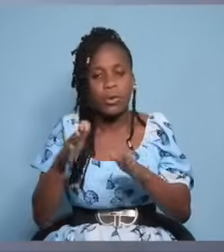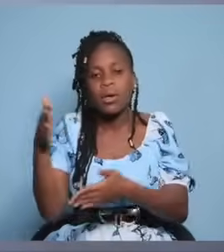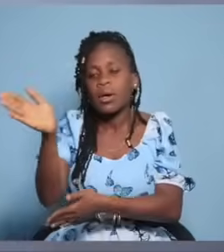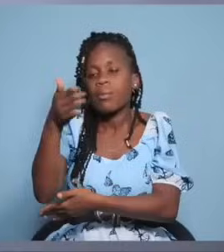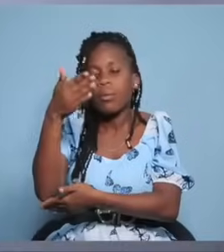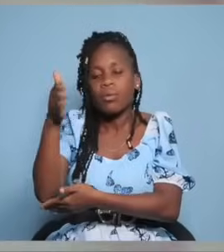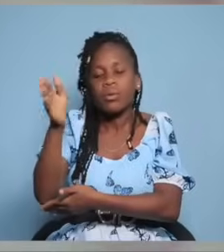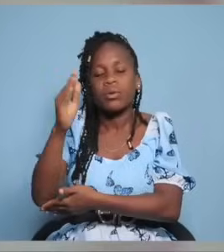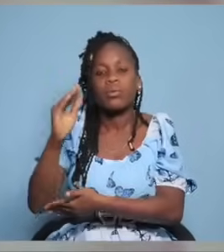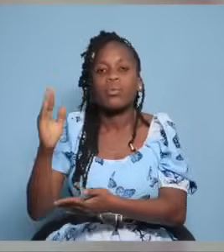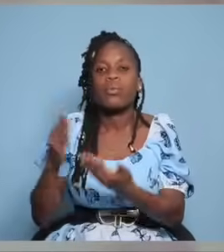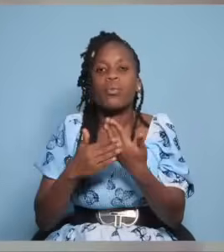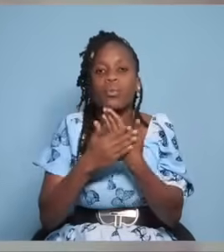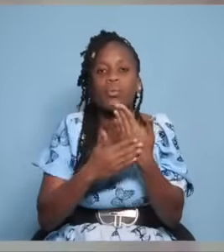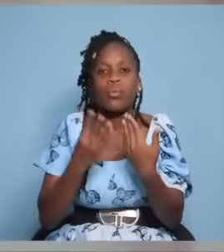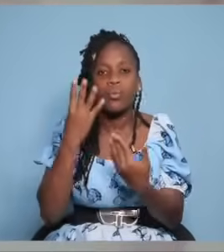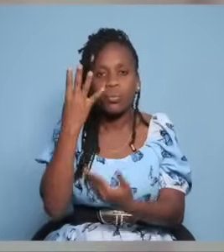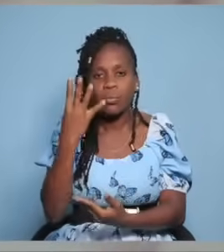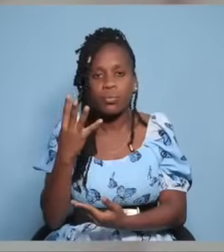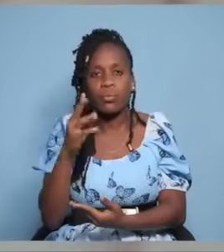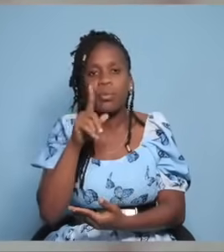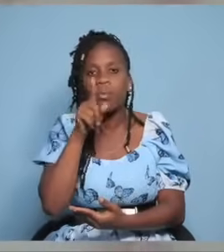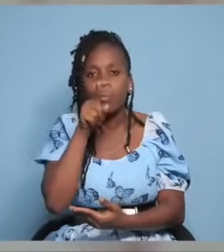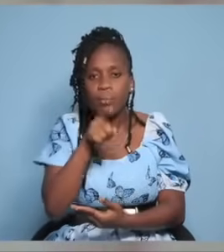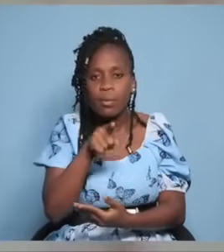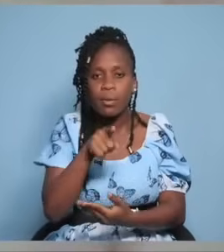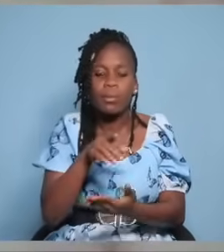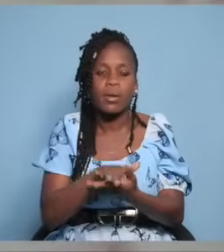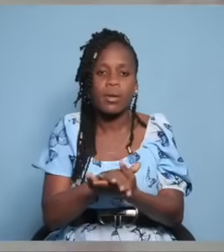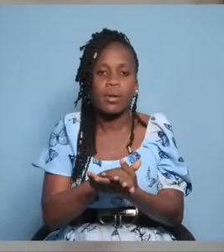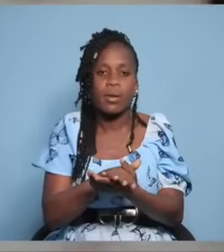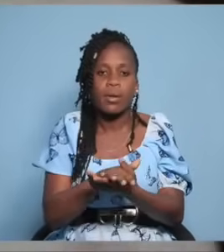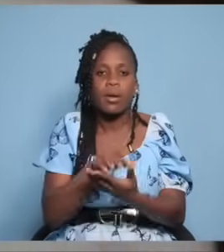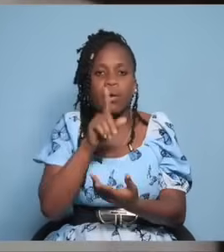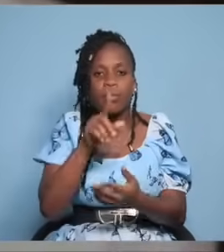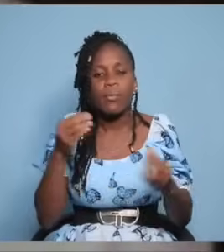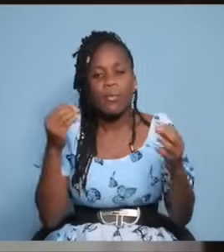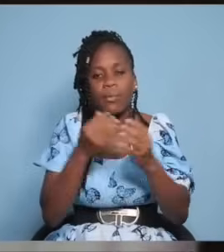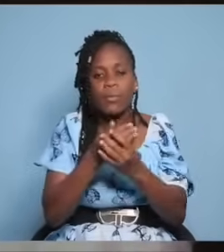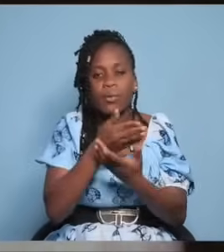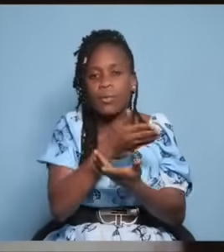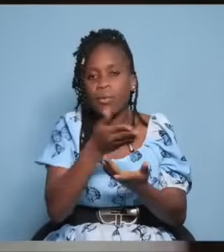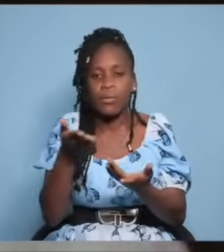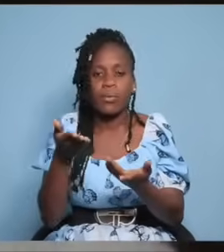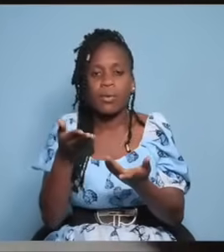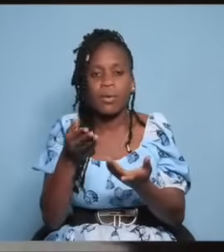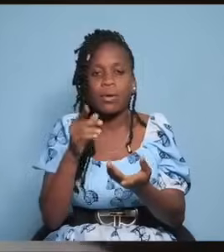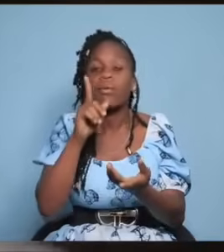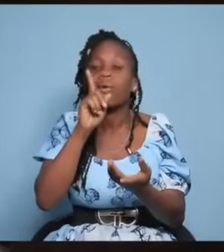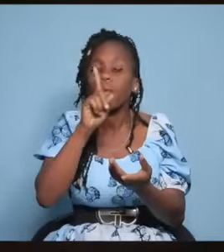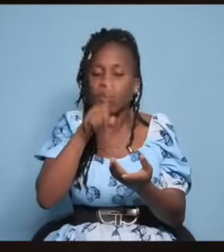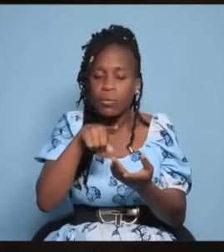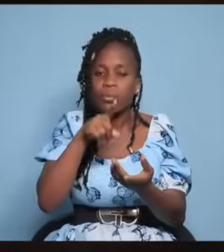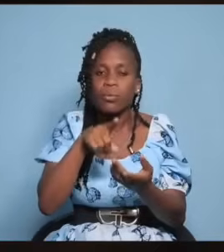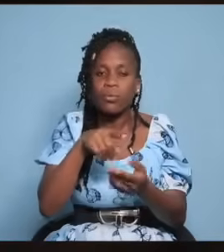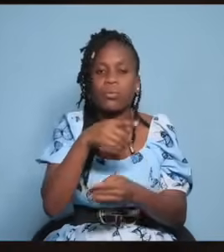hivi pale pale Rwakitura pale katika ule mji wake. Alikuwa nao mabalozi hao, walikuwa ni balozi kutoka